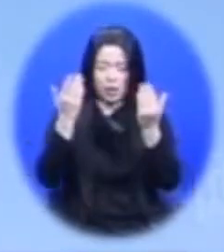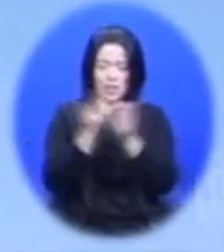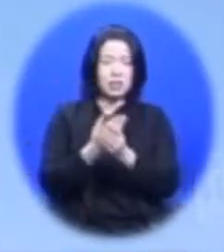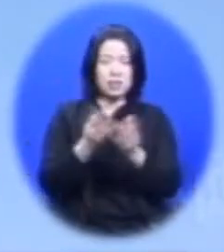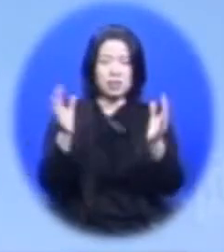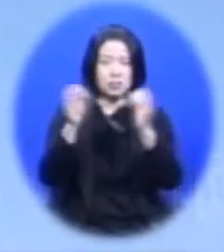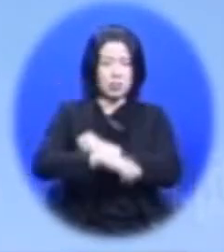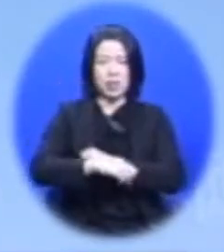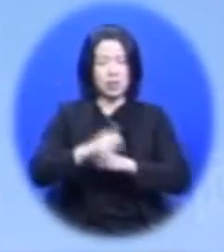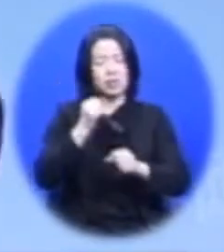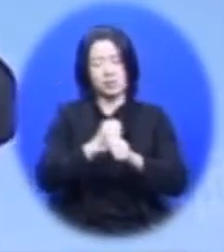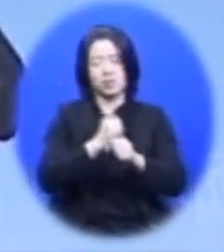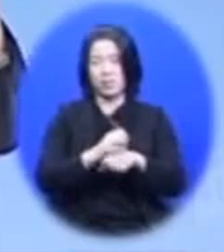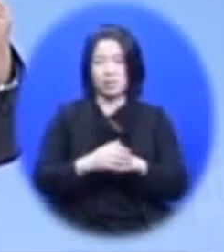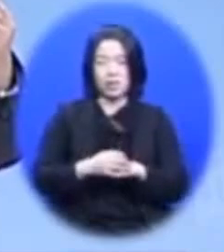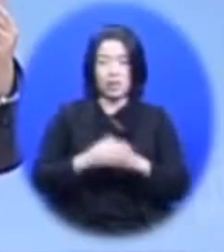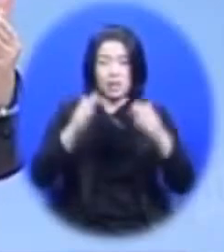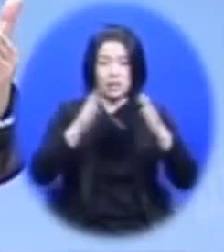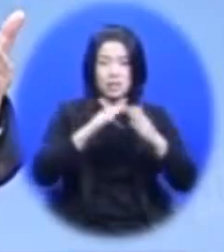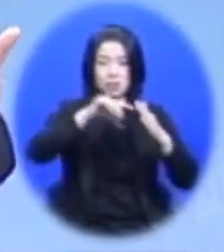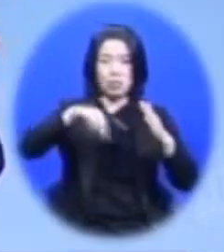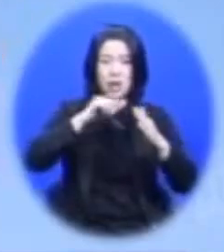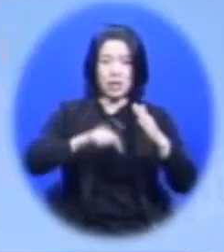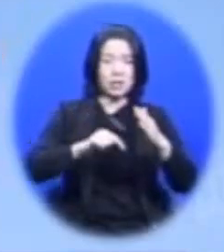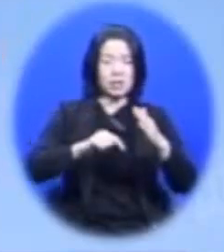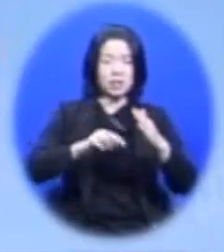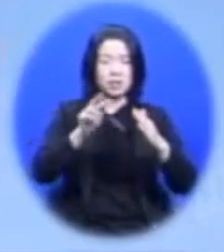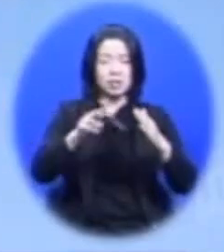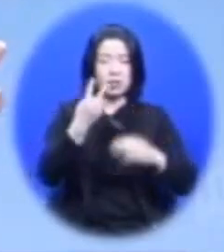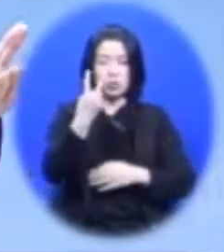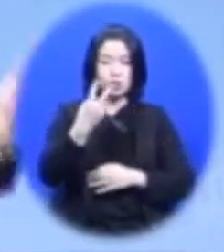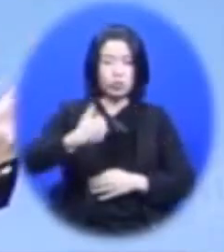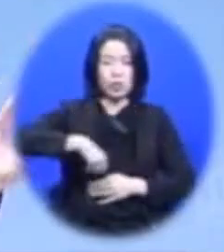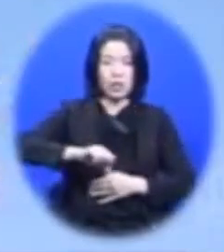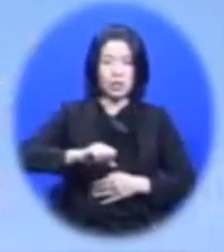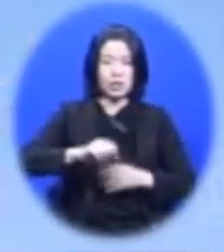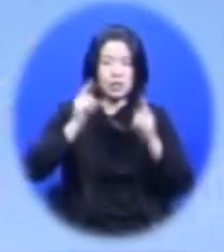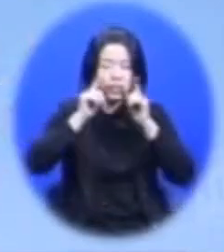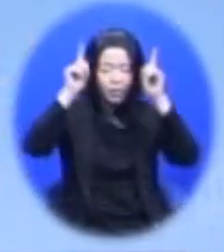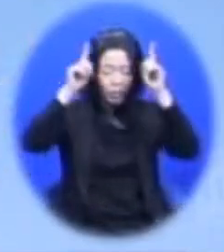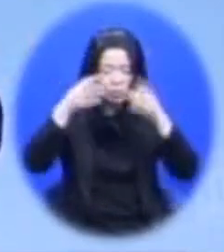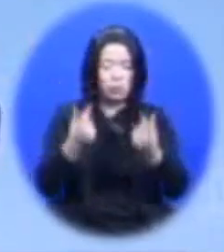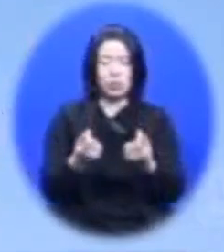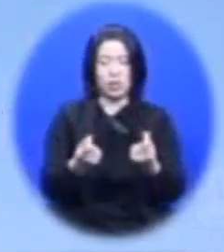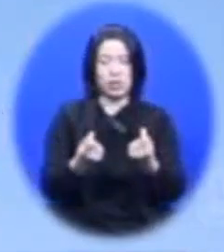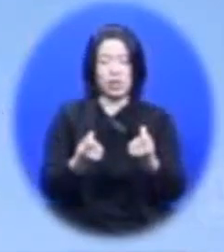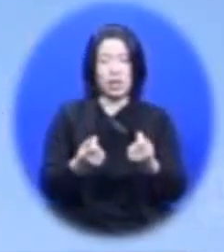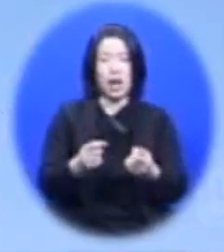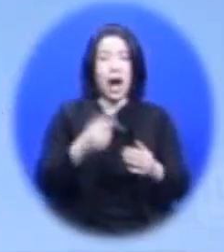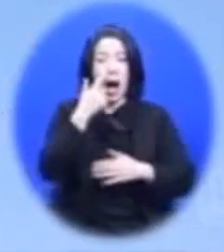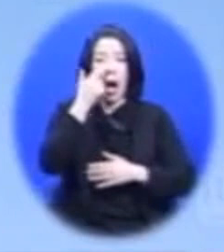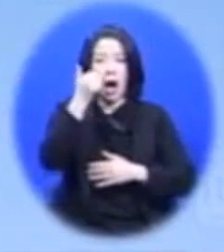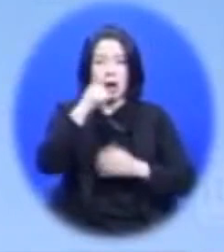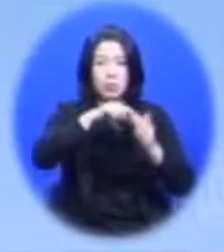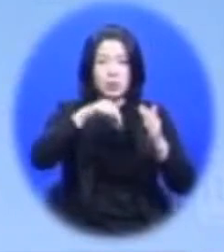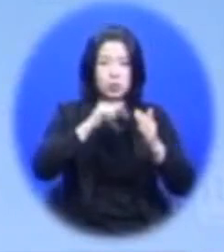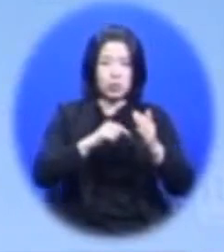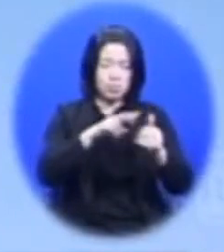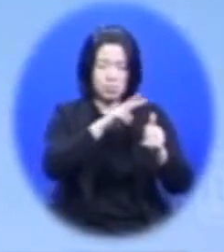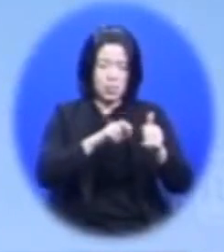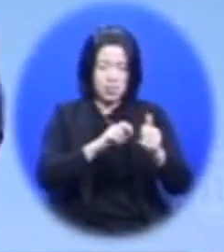버렸어요. 집안이 그 두 아들에게는 지옥과 같았어요. 아버지 속에는 미움이